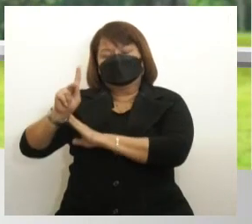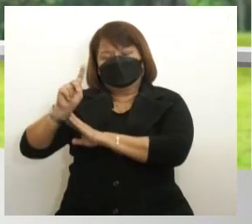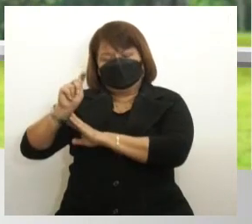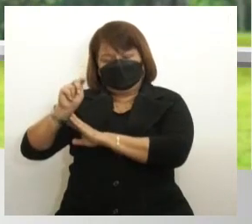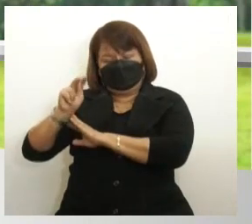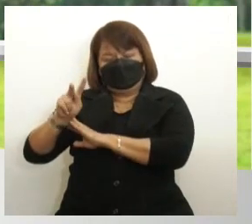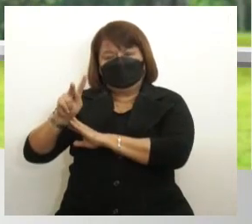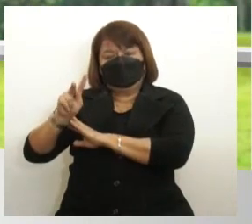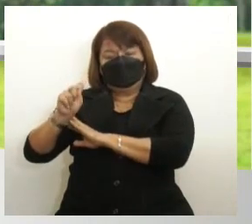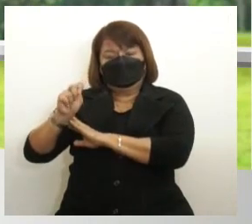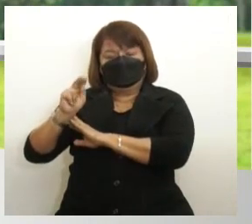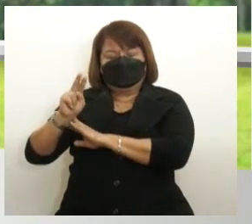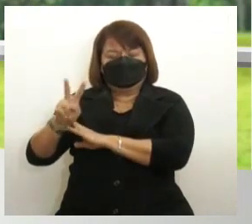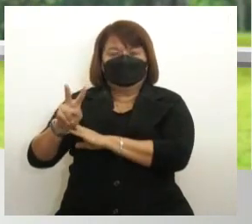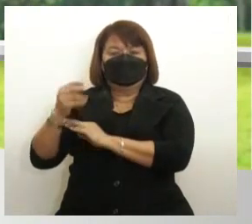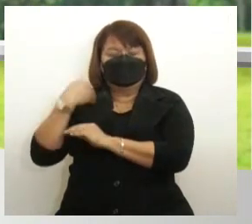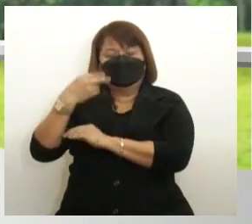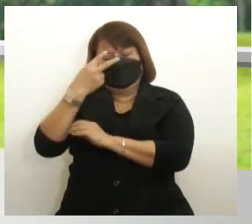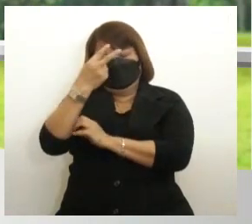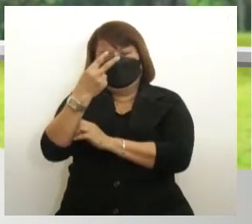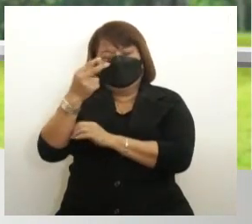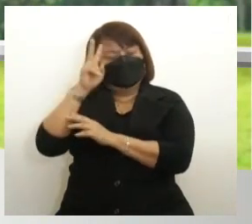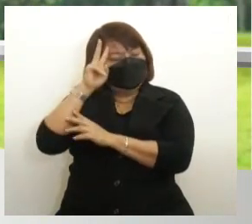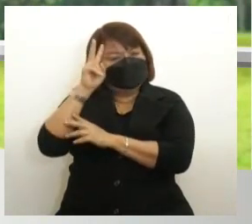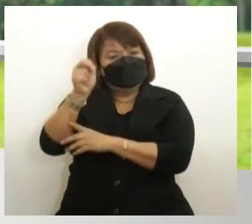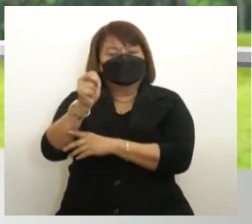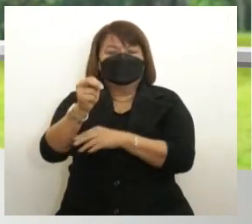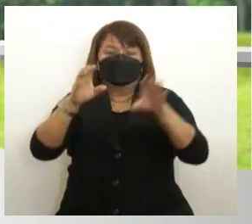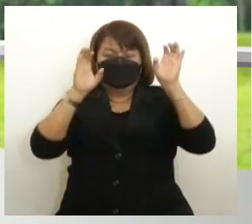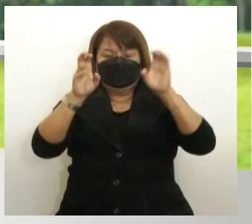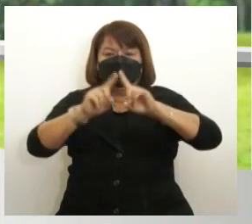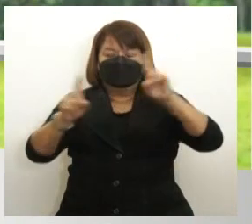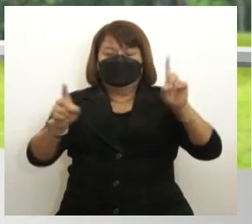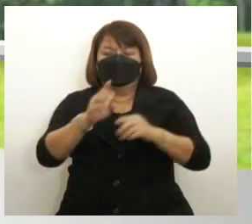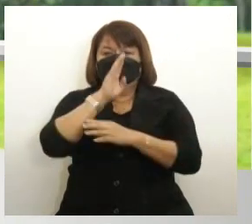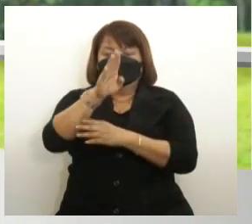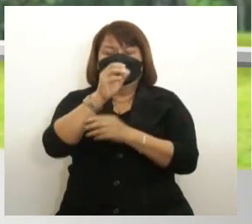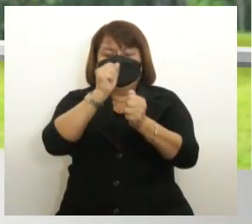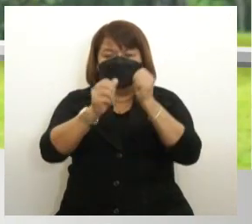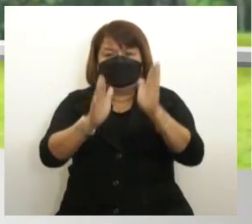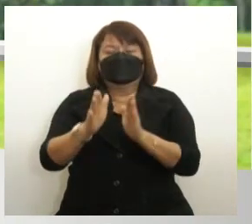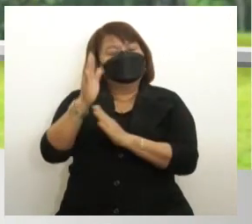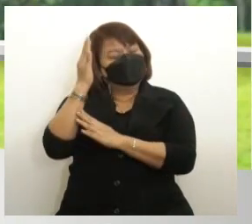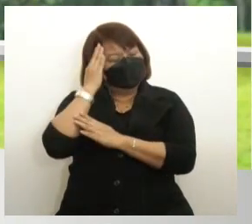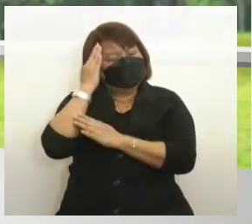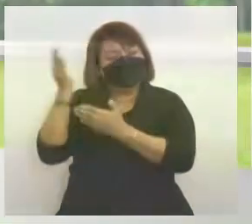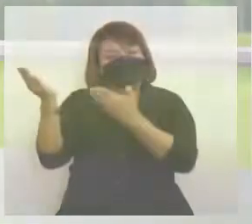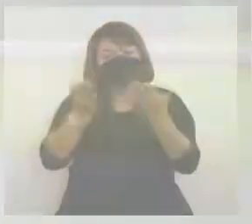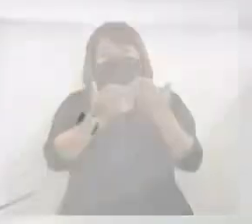การการศึกษาขั้นพื้นฐานที่ท่านจะมีนโยบายและข้อราชการต่างๆที่จะมานำเรียนให้กับทุกท่านได้รับทราบขอเรียนเชิญ